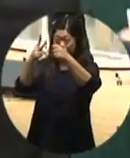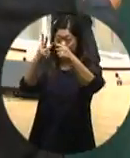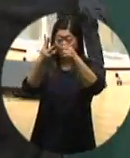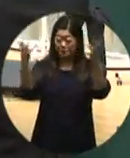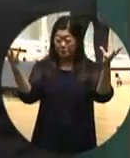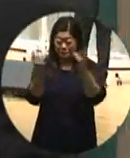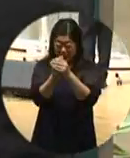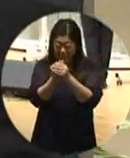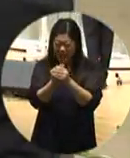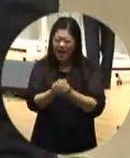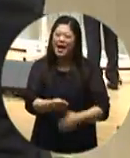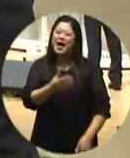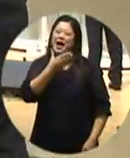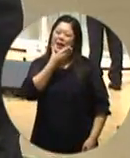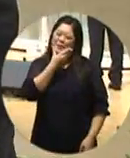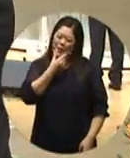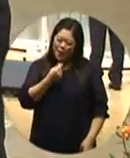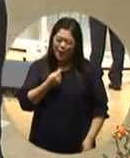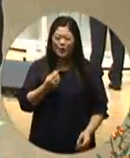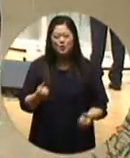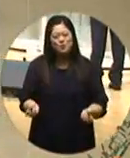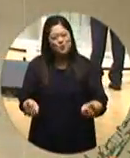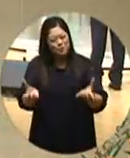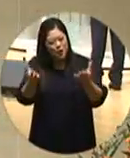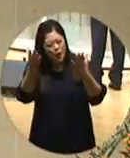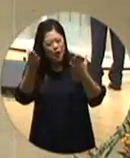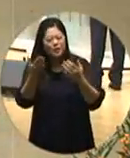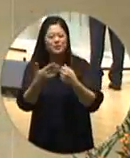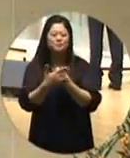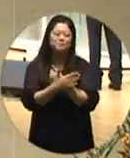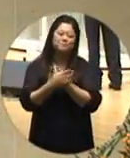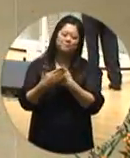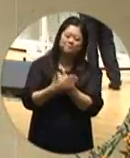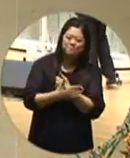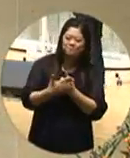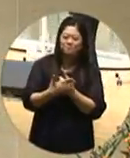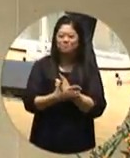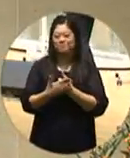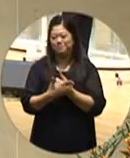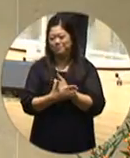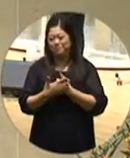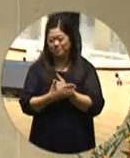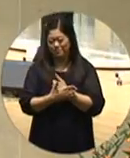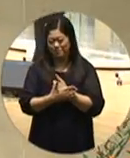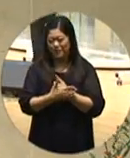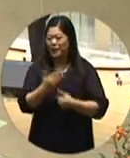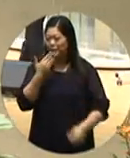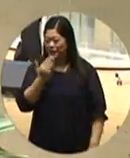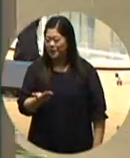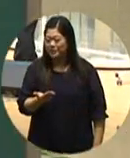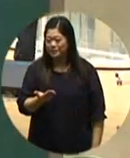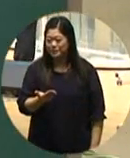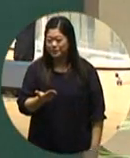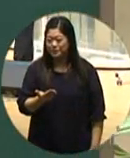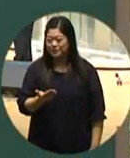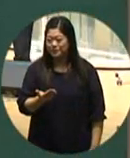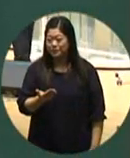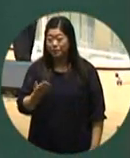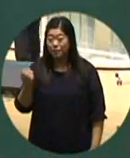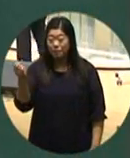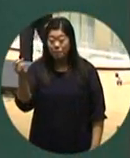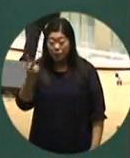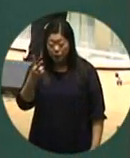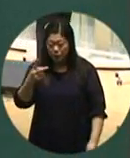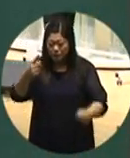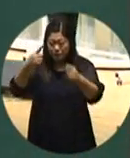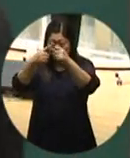항상 누리게 돼요. And if you can really see these things, then the answers and the blessings of God will always be with you. 네, 이걸 봐버리게 되면